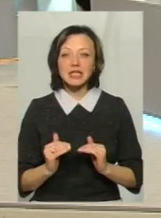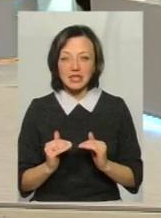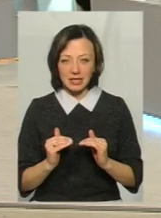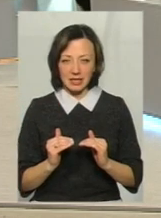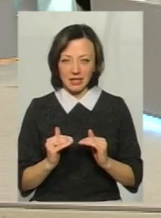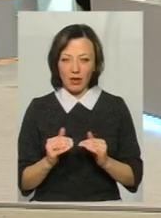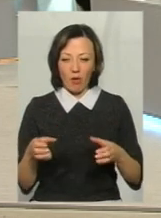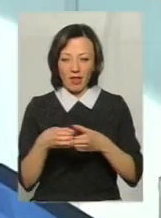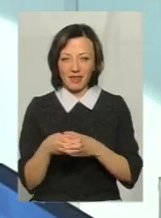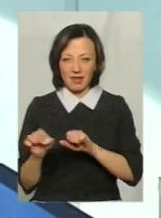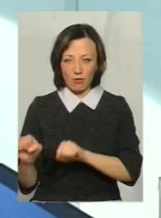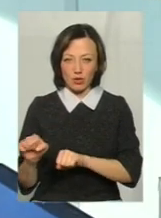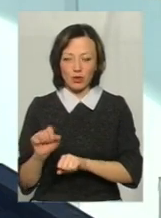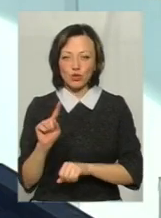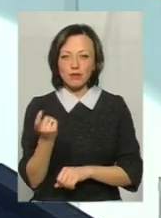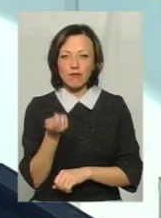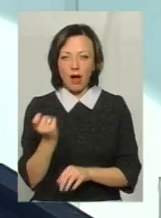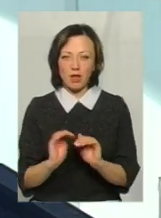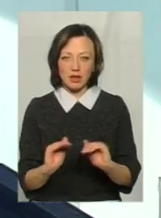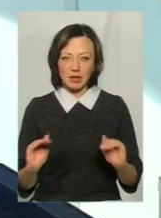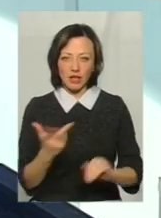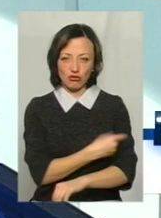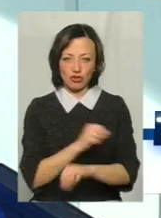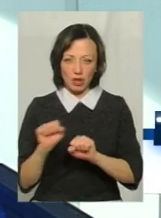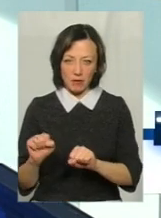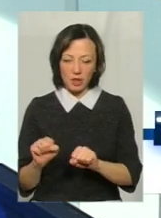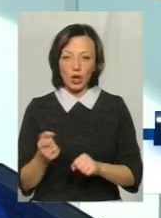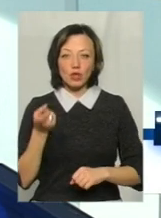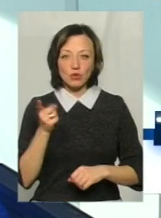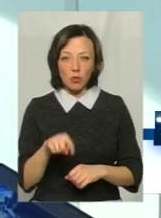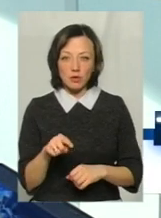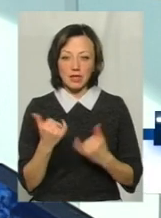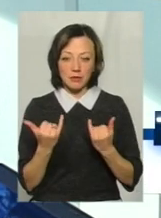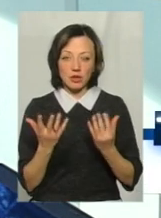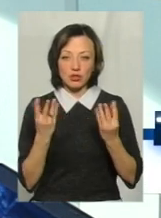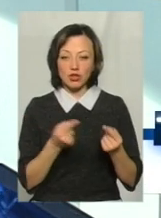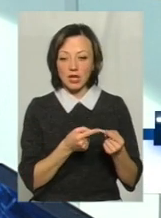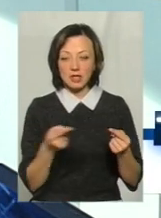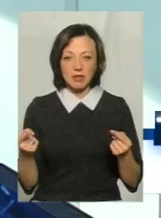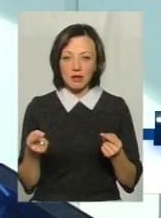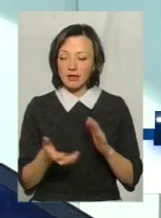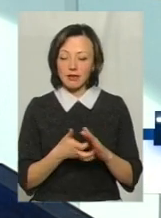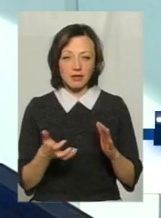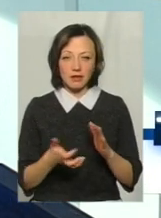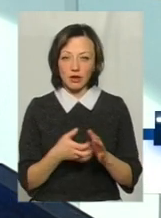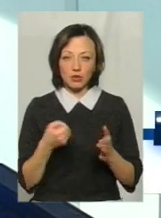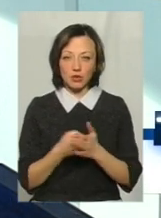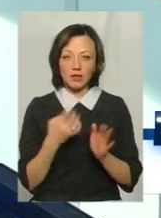колективний імунітет. В нас дуже мало дітей щеплено. Тобто на теперішній час ми не дотягуємо